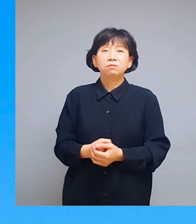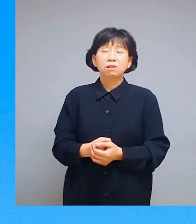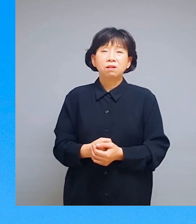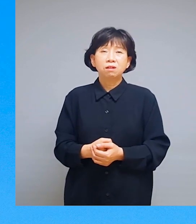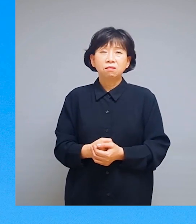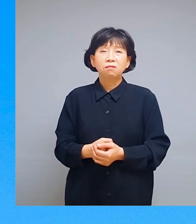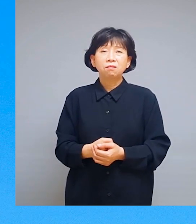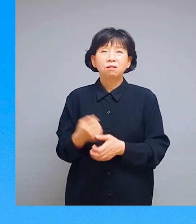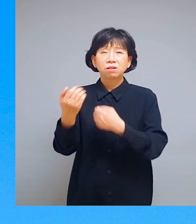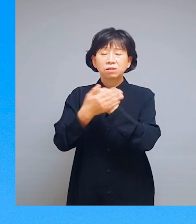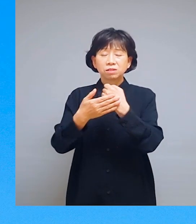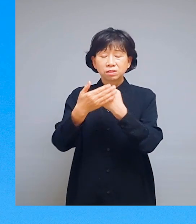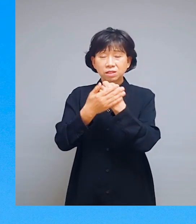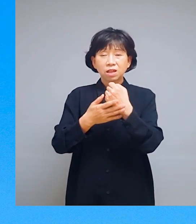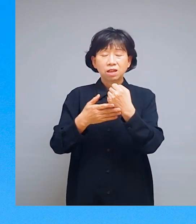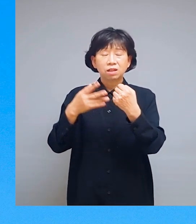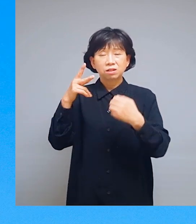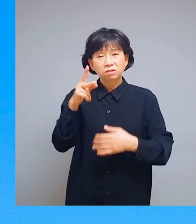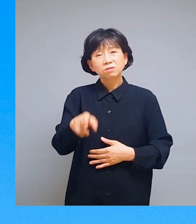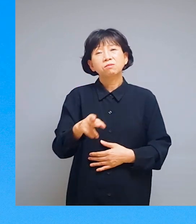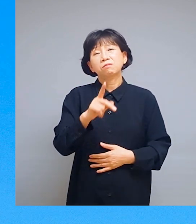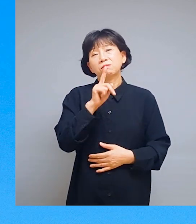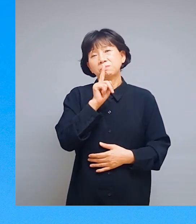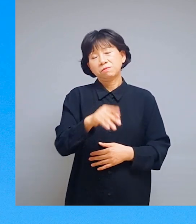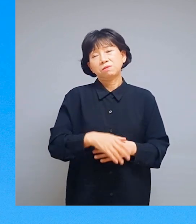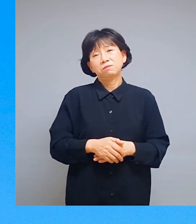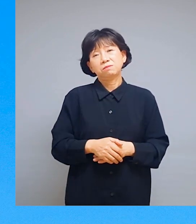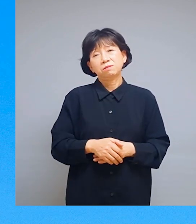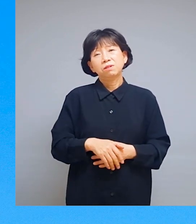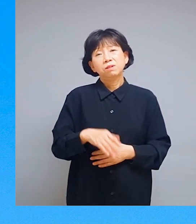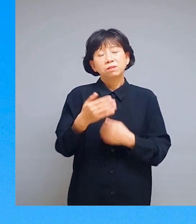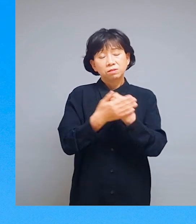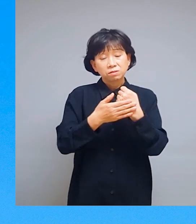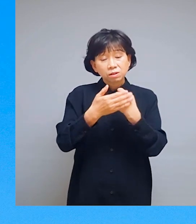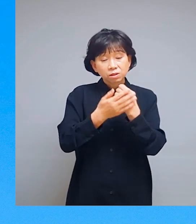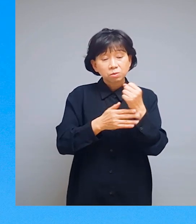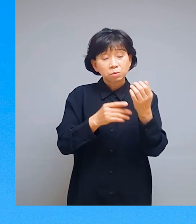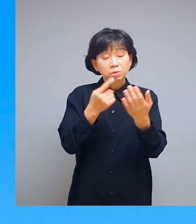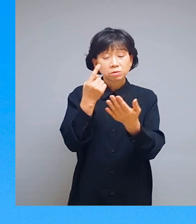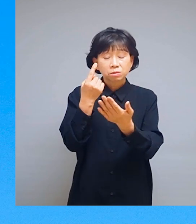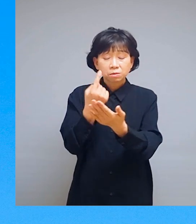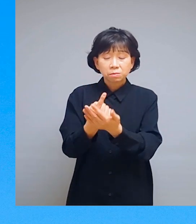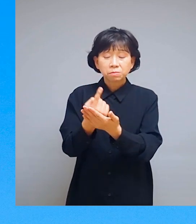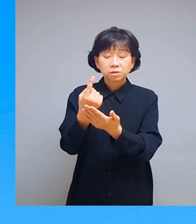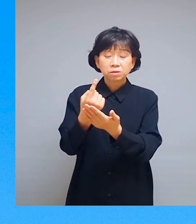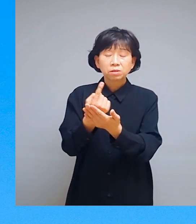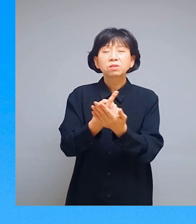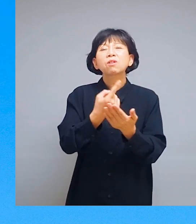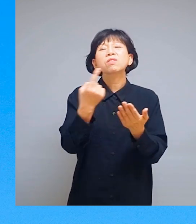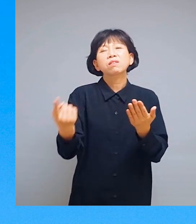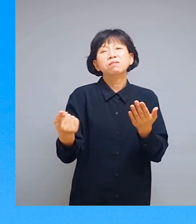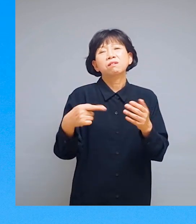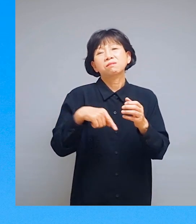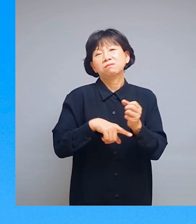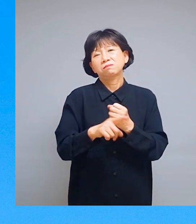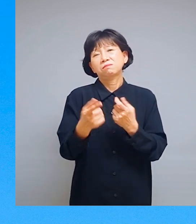떨어진 자라는 표현이 사용되고 있습니다. 원래 가졌던 은혜에서 떠나버린 상태를 말하고 있는 겁니다.